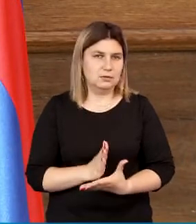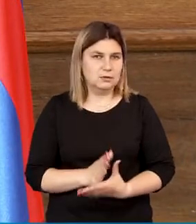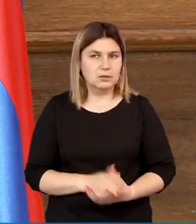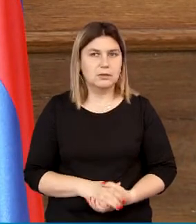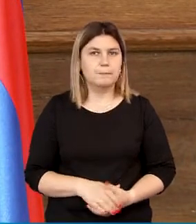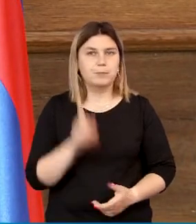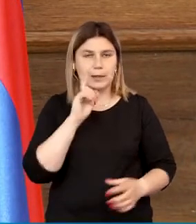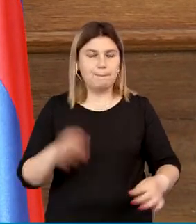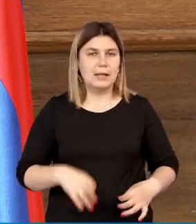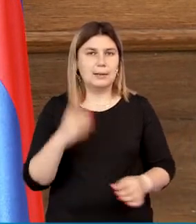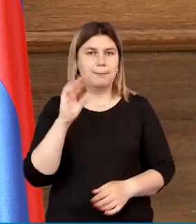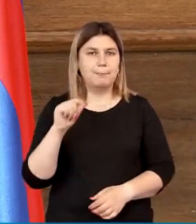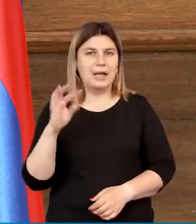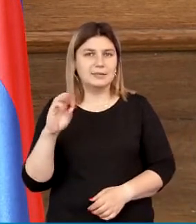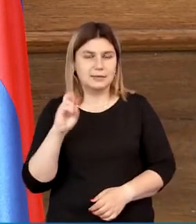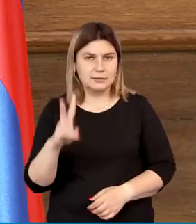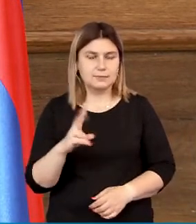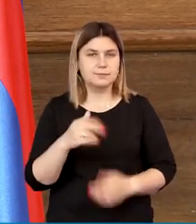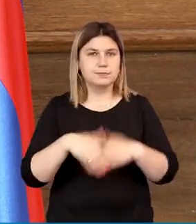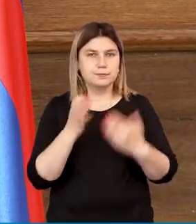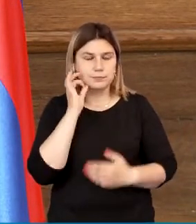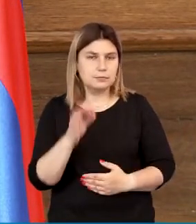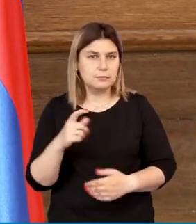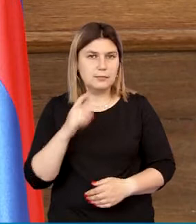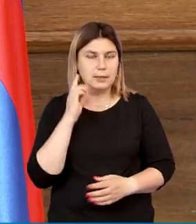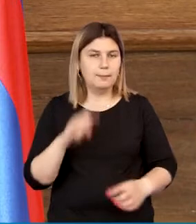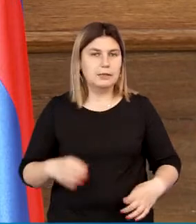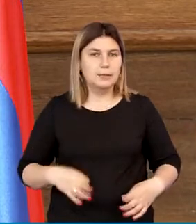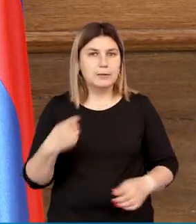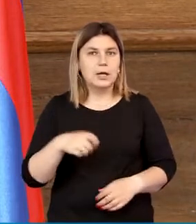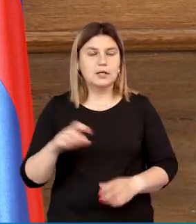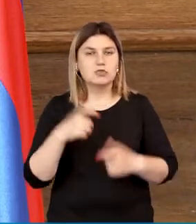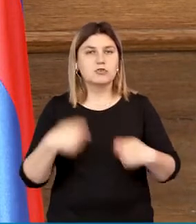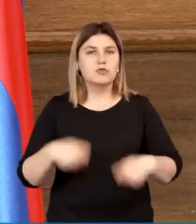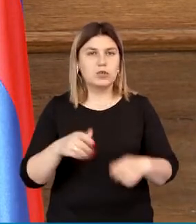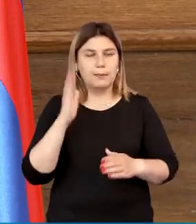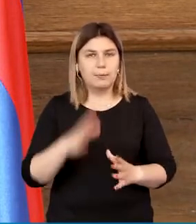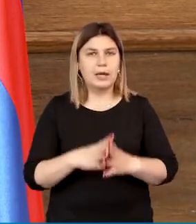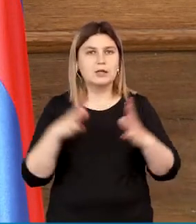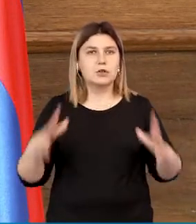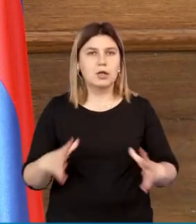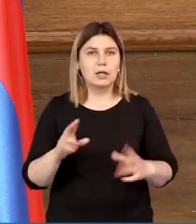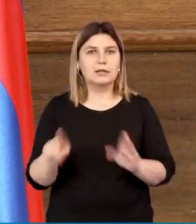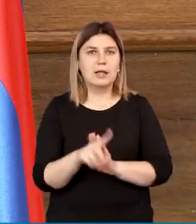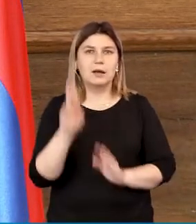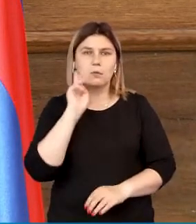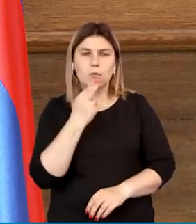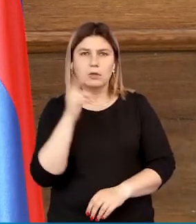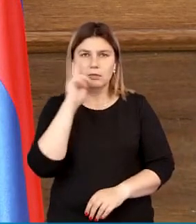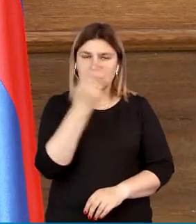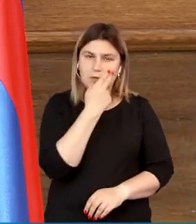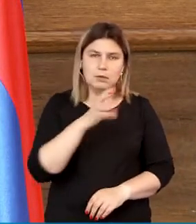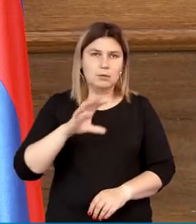Pan Patryk pisze tak. Dzień dobry, panie prezydencie. Czy w Szczecinie będzie rozszerzona infrastruktura dla głuchoniemych, niewidomych i podobnych